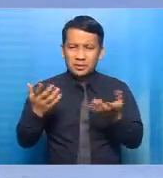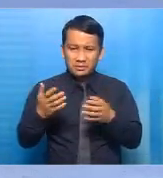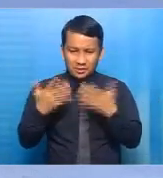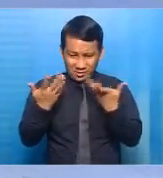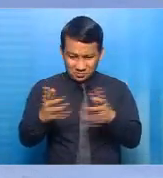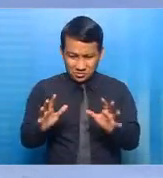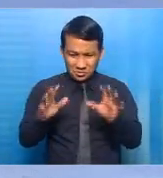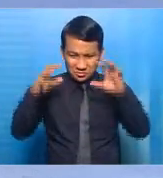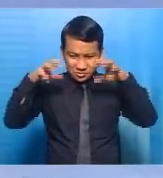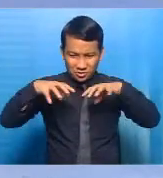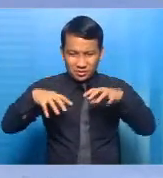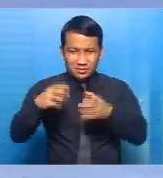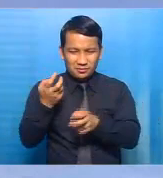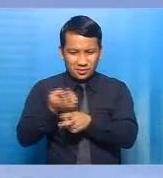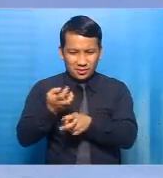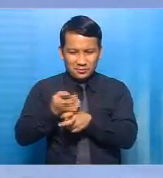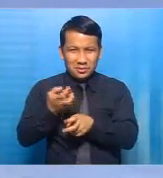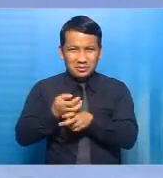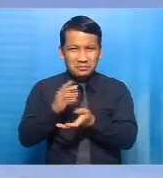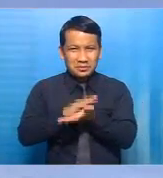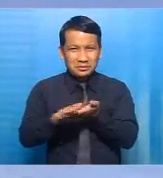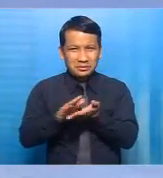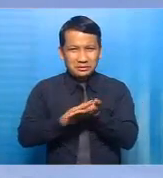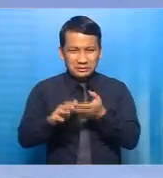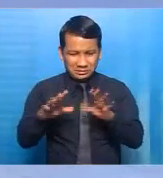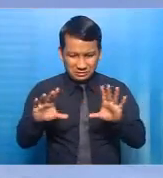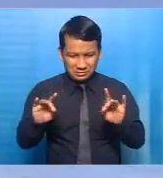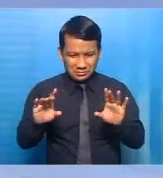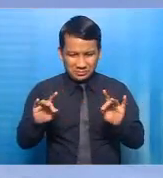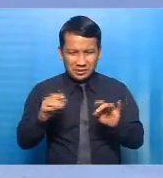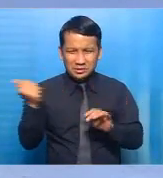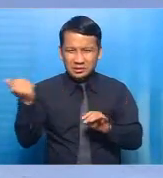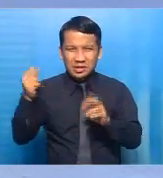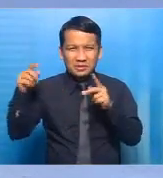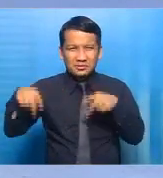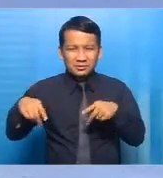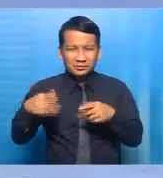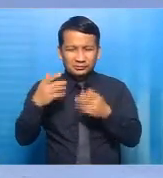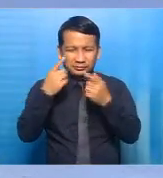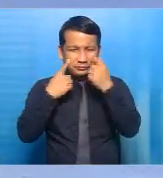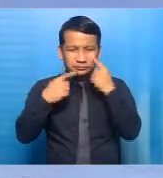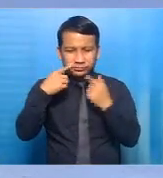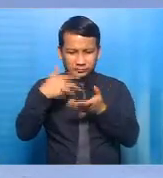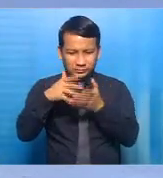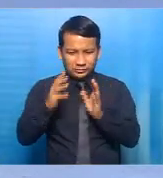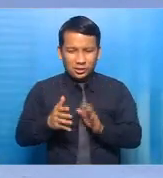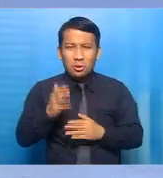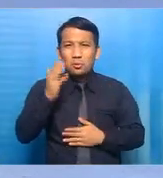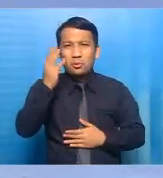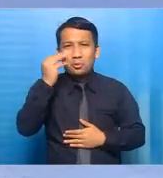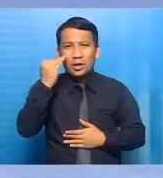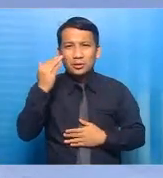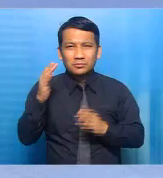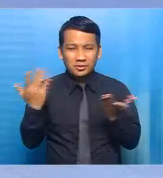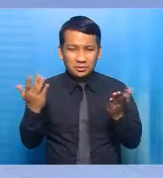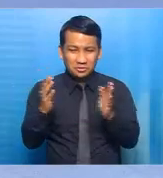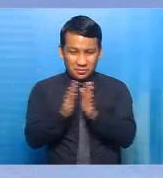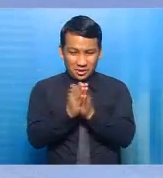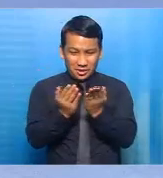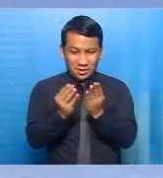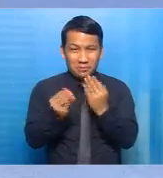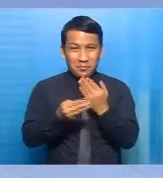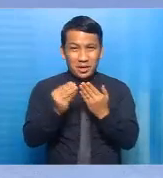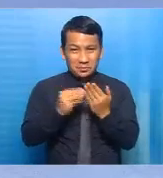ang mga residente. Wala ring magawa kundi maiyak na lang ang mga estudyante matapos mabasa ang kanilang mga